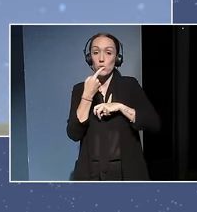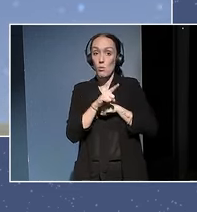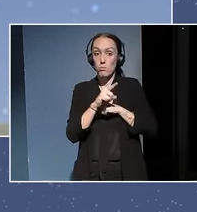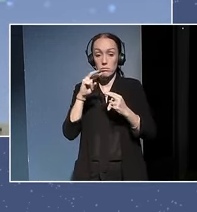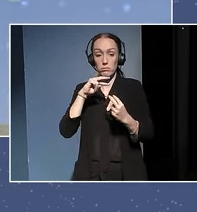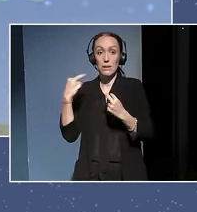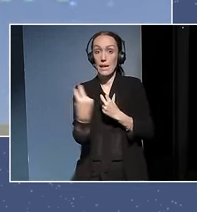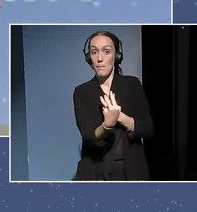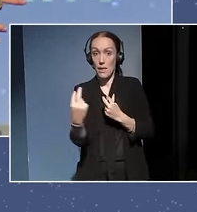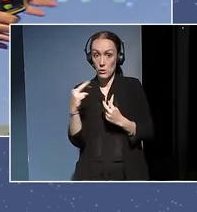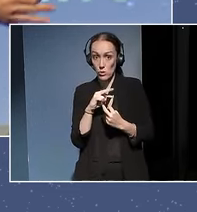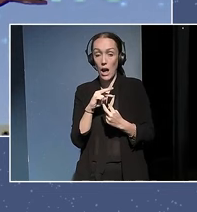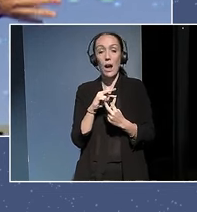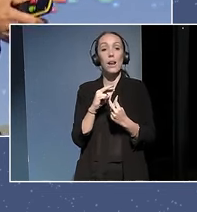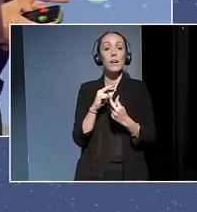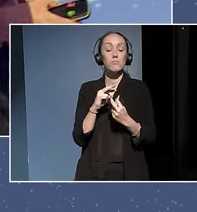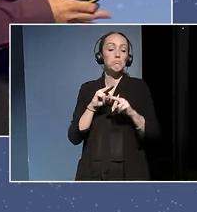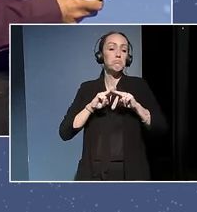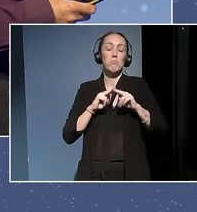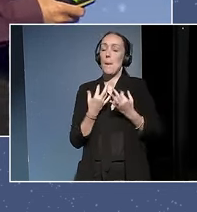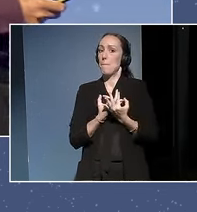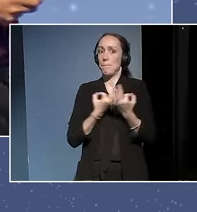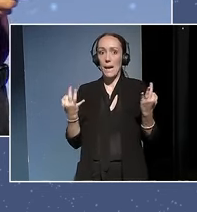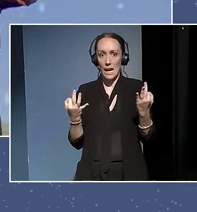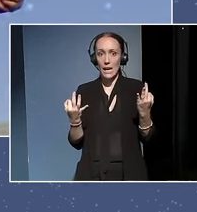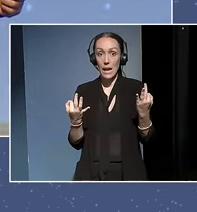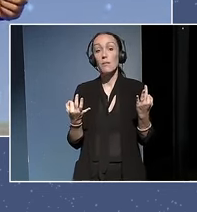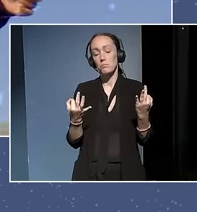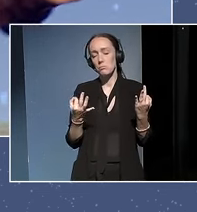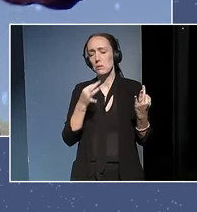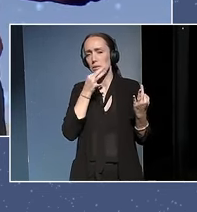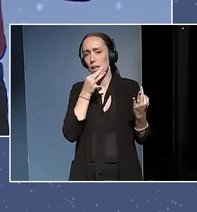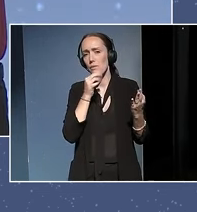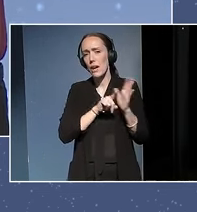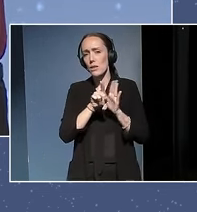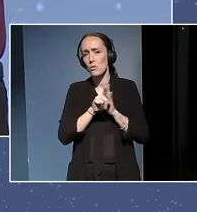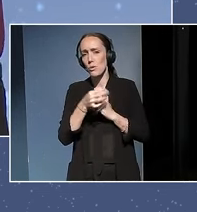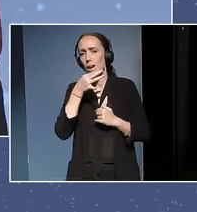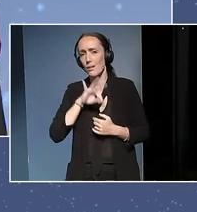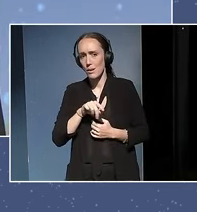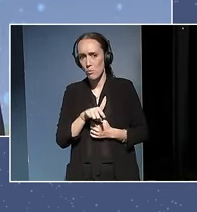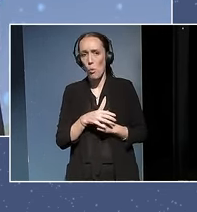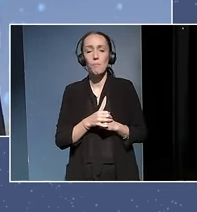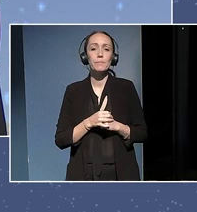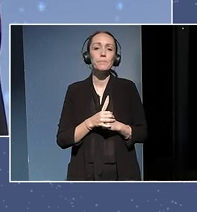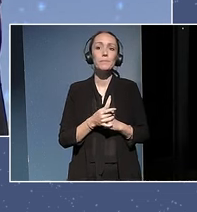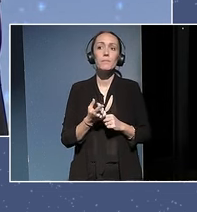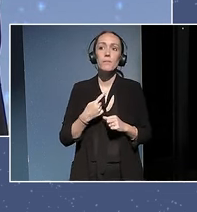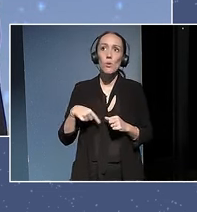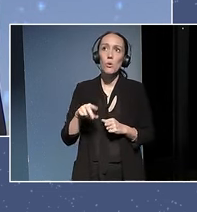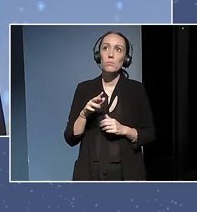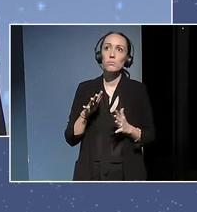deformato eh È conservato benissimo quindi facendo l'attac qui con 2000